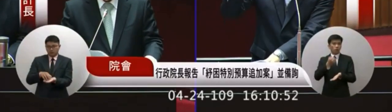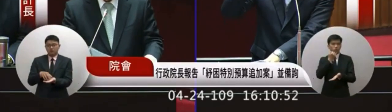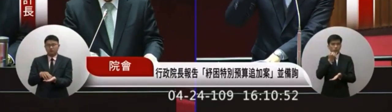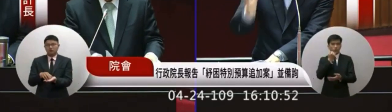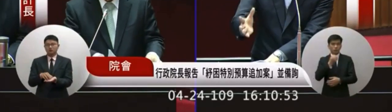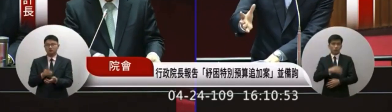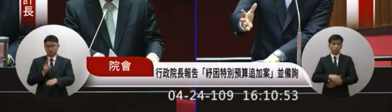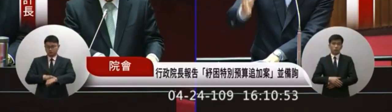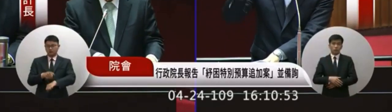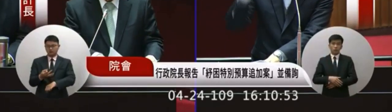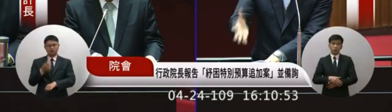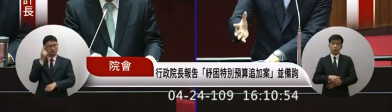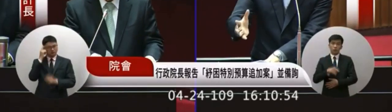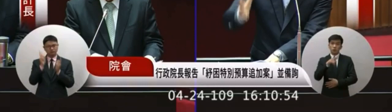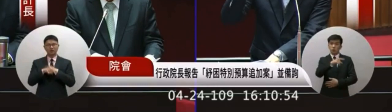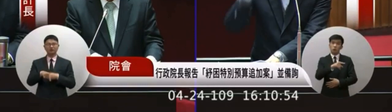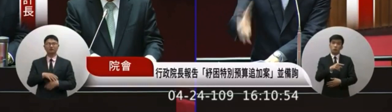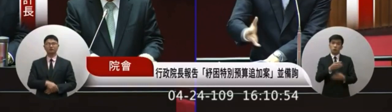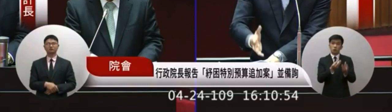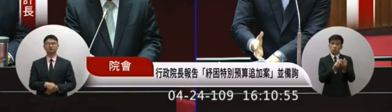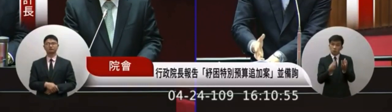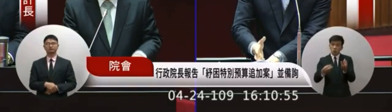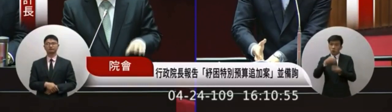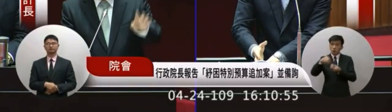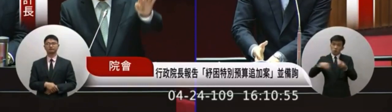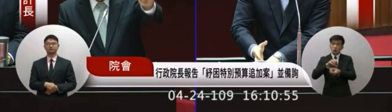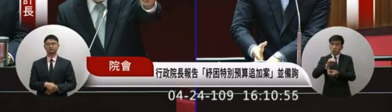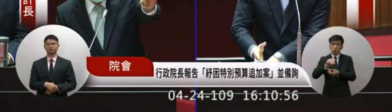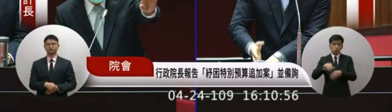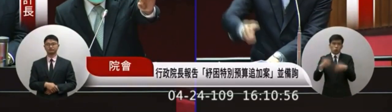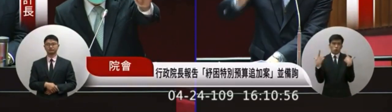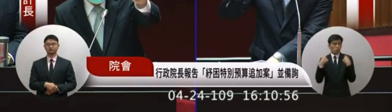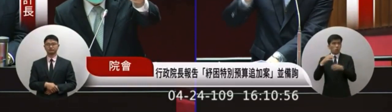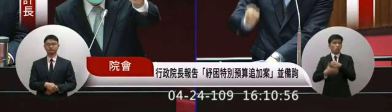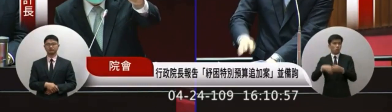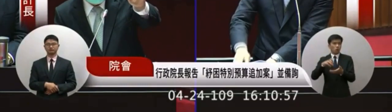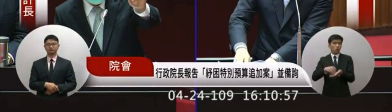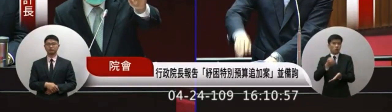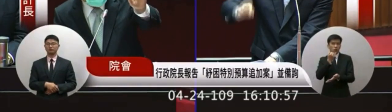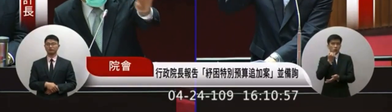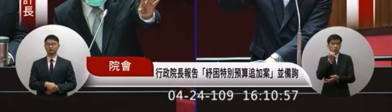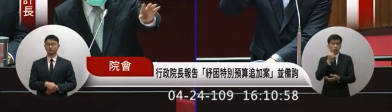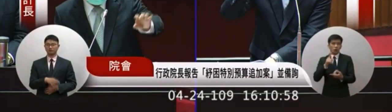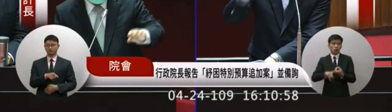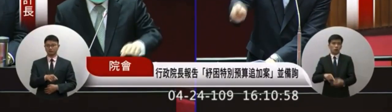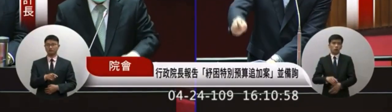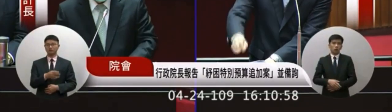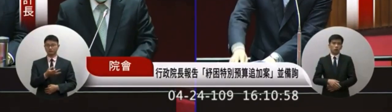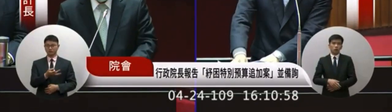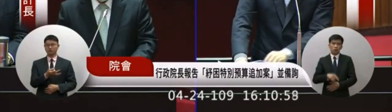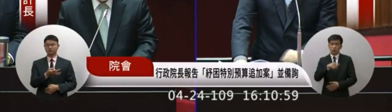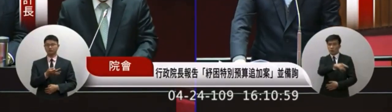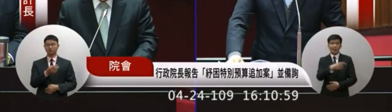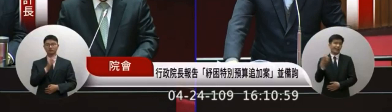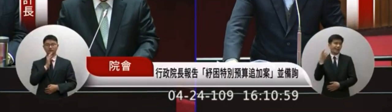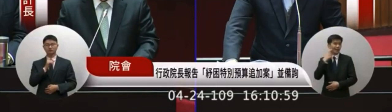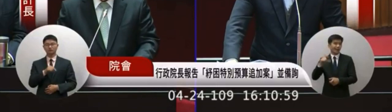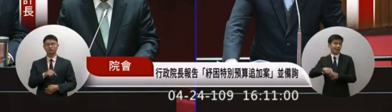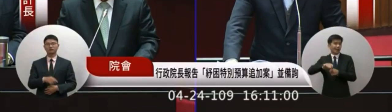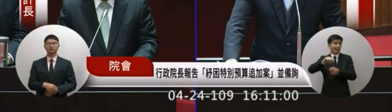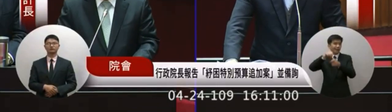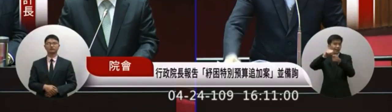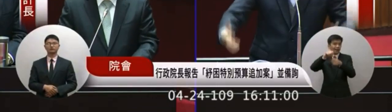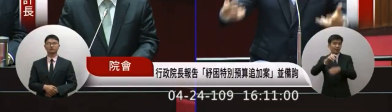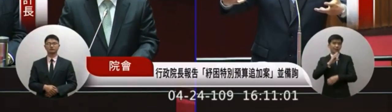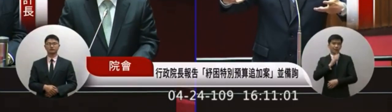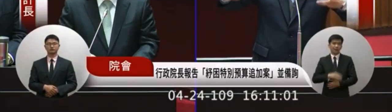以你移不移这400亿都可以做保证。主计长， 这个、说用为作为。 你这个是灌水，你是碰